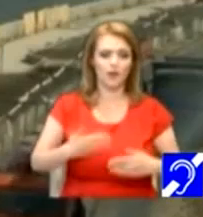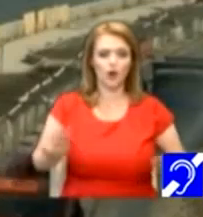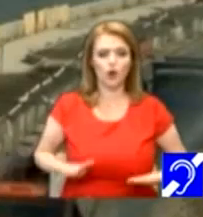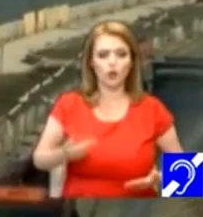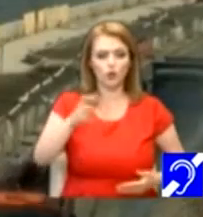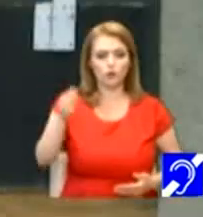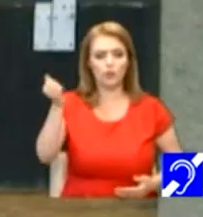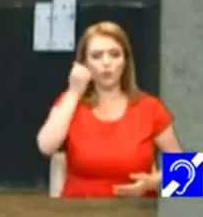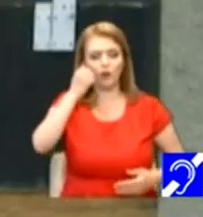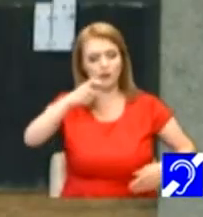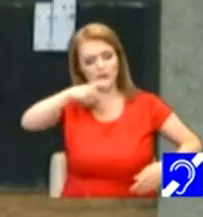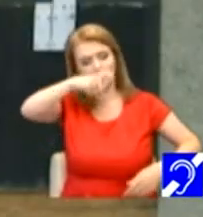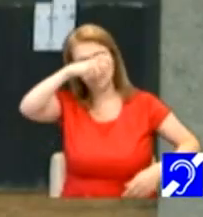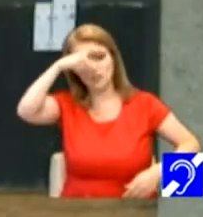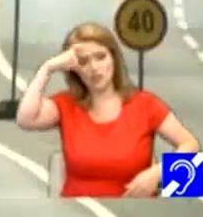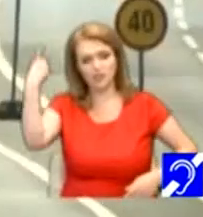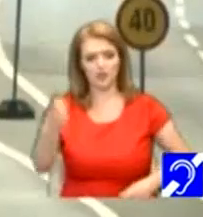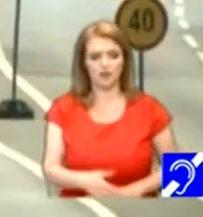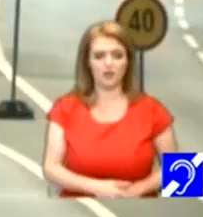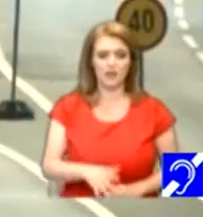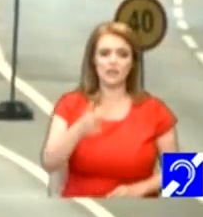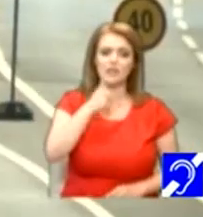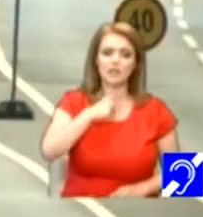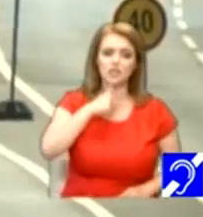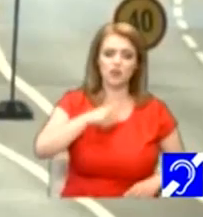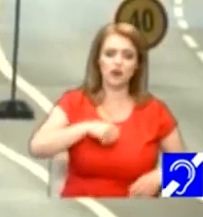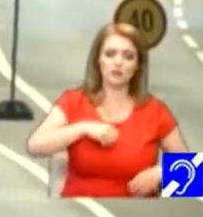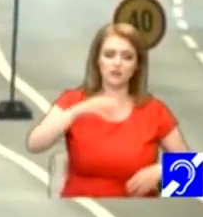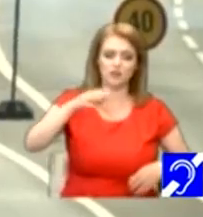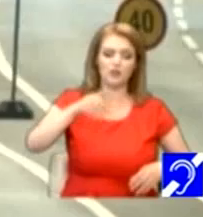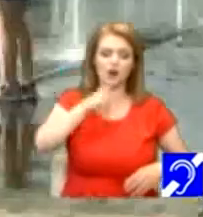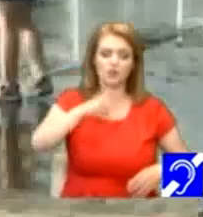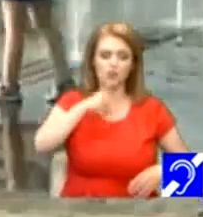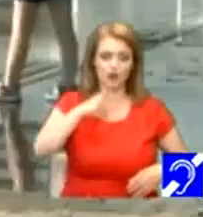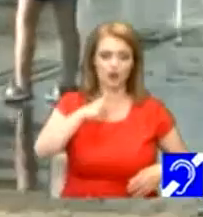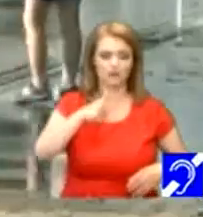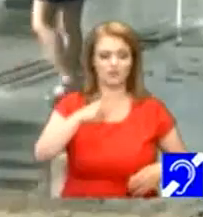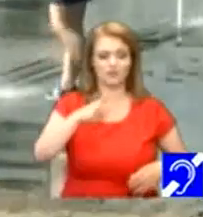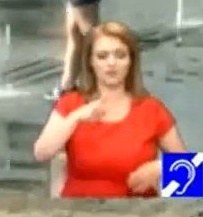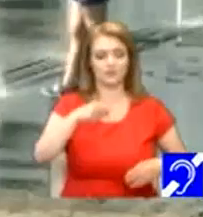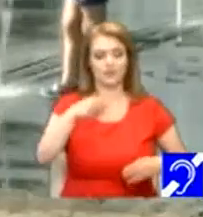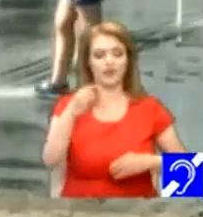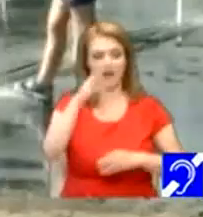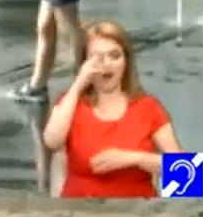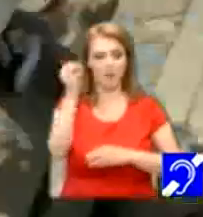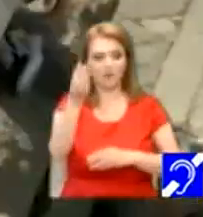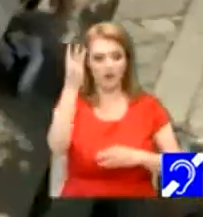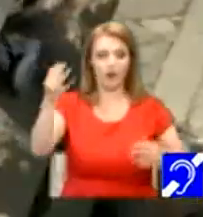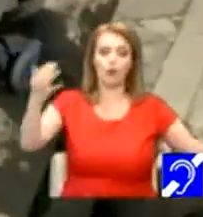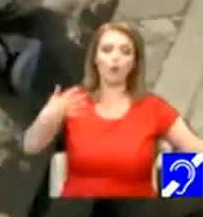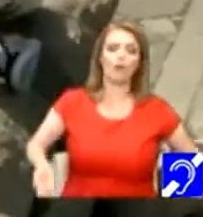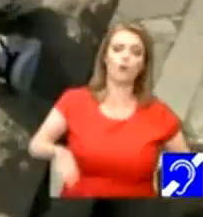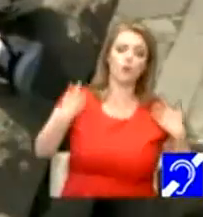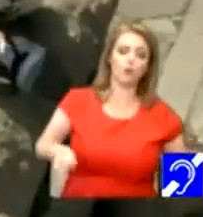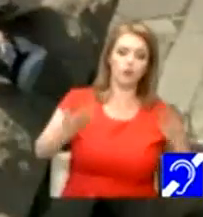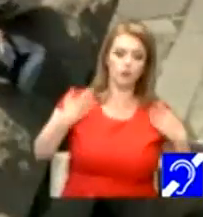Locuitorii Moscovei s-au copt sub soarele puternic și au încercat să se răcorească în fântânile arteziene ale orașului. Temperaturile au ajuns la 32